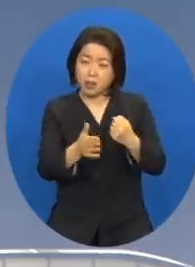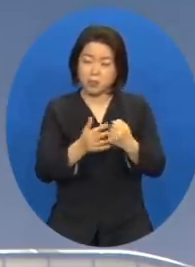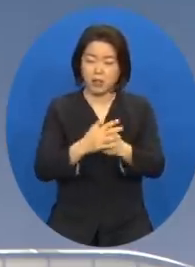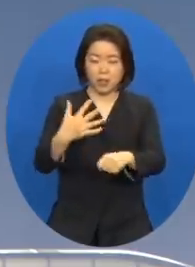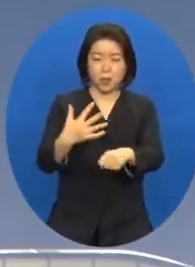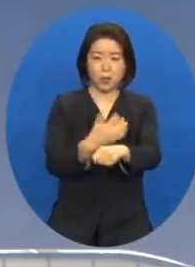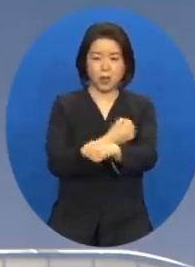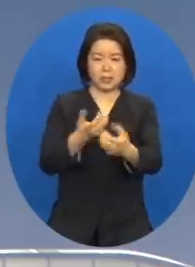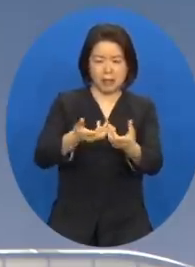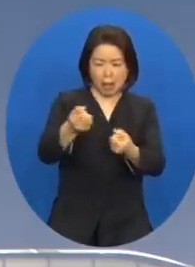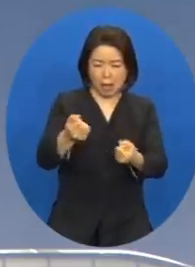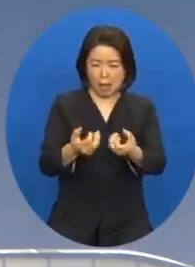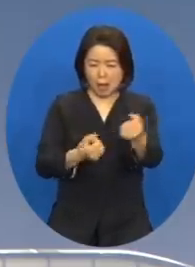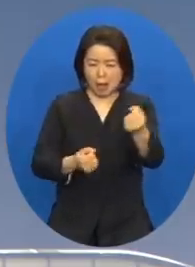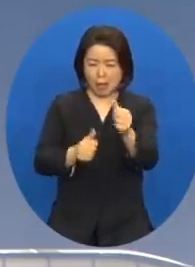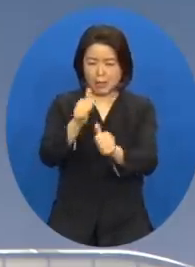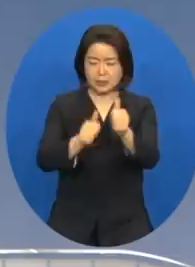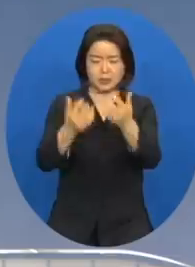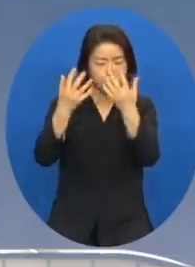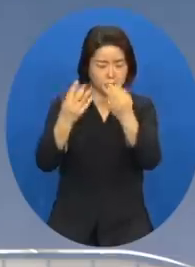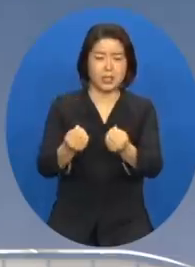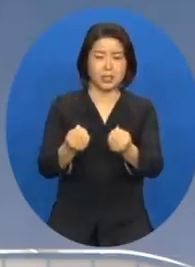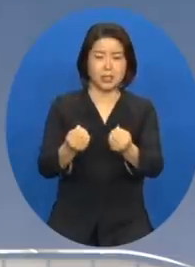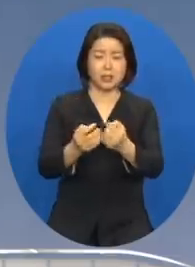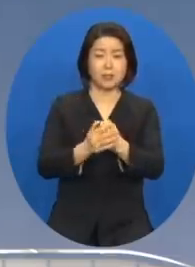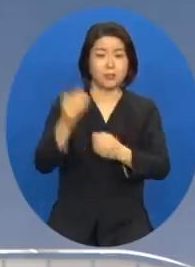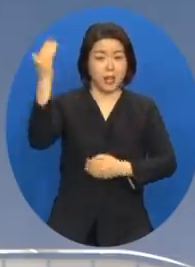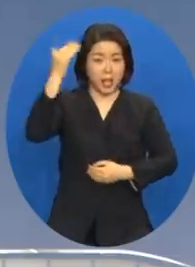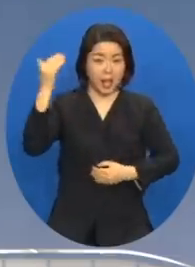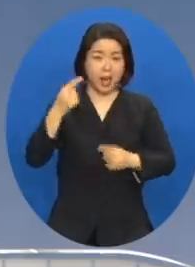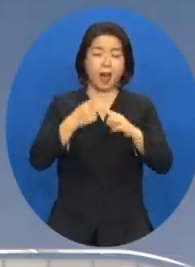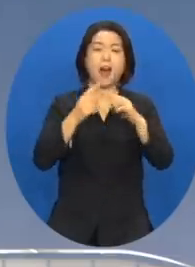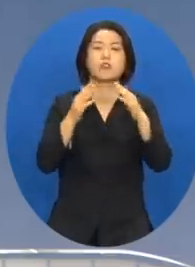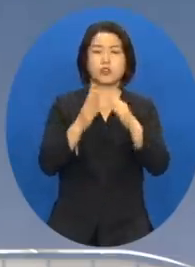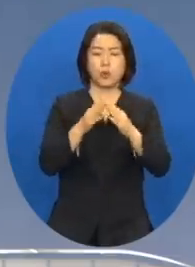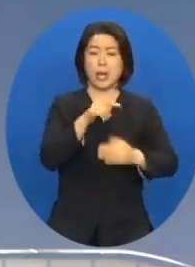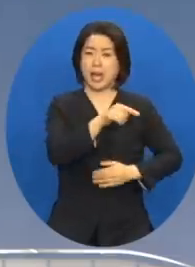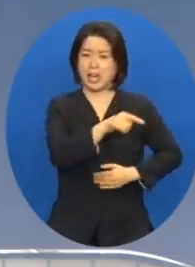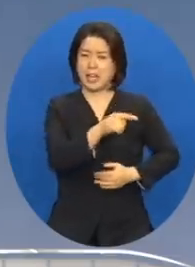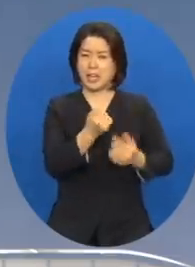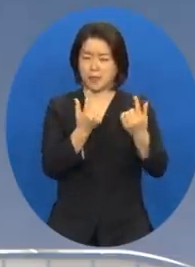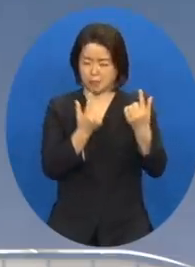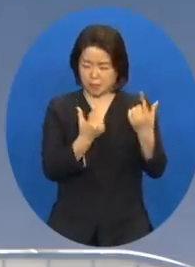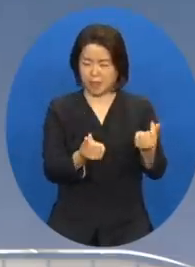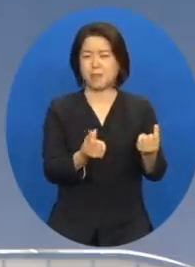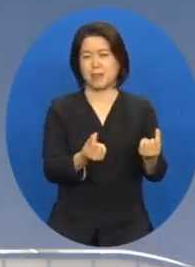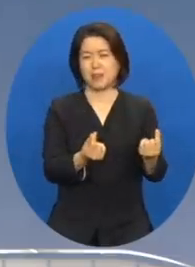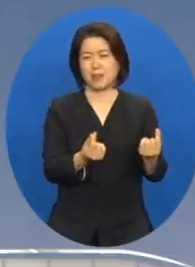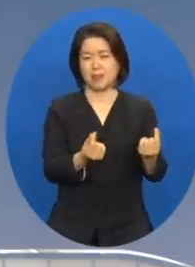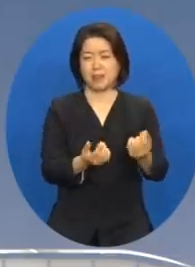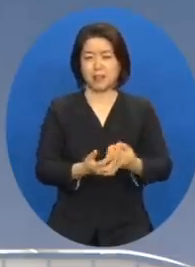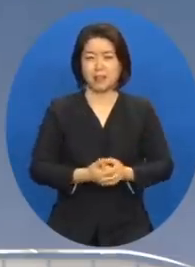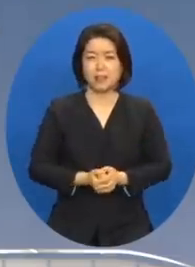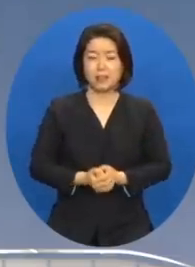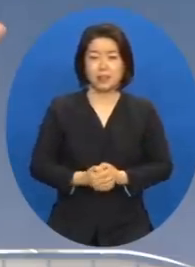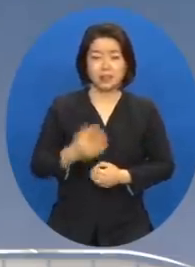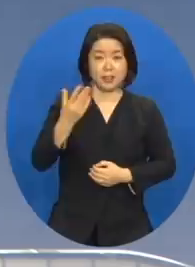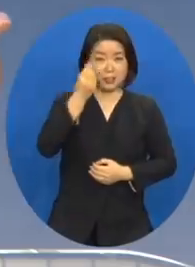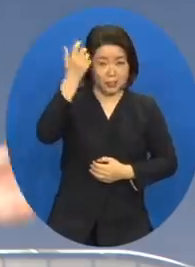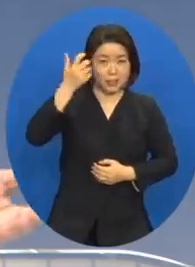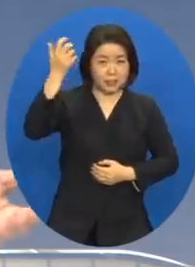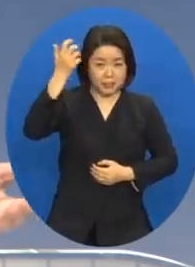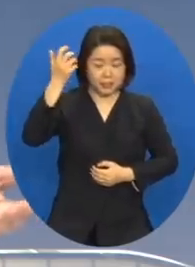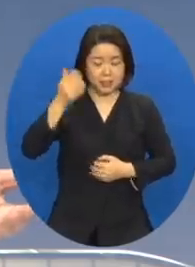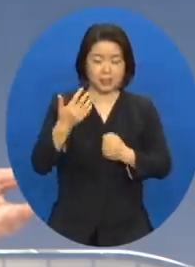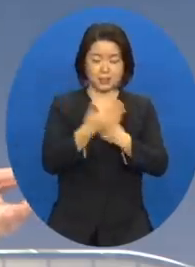굉장한 분열과 시험을 겪었습니다. 우리 한국 교회도 고린도 교회와 참 비슷합니다. 성령의 은사가